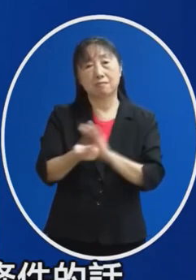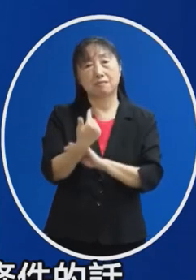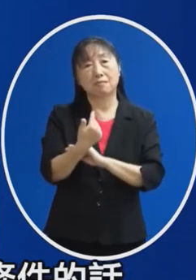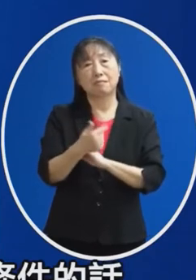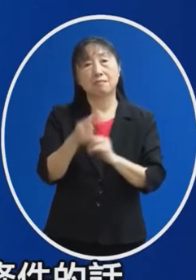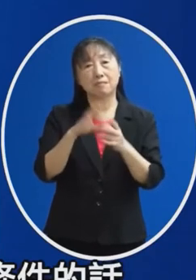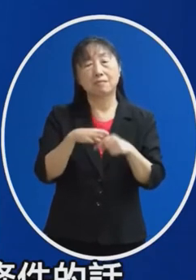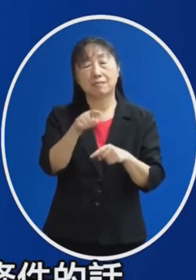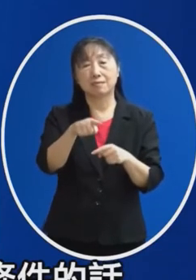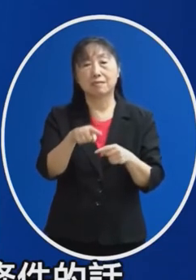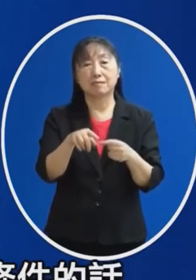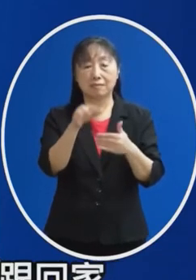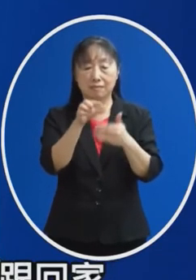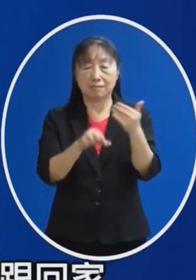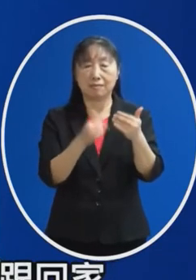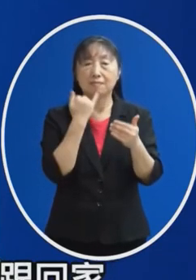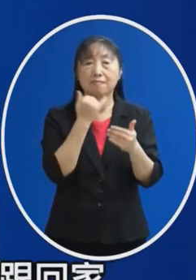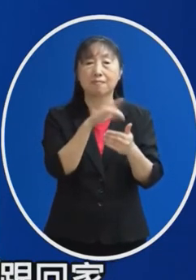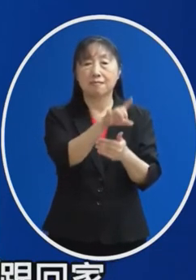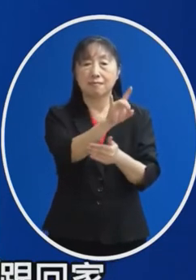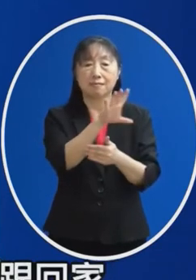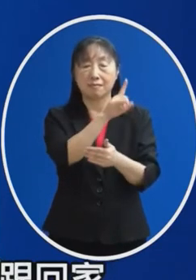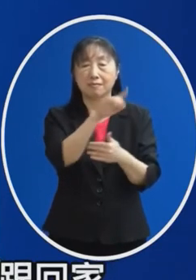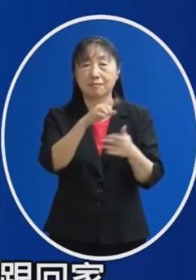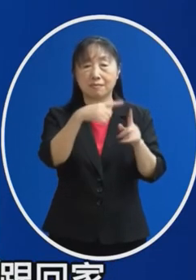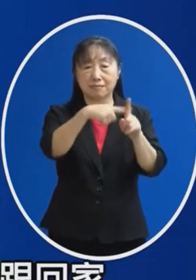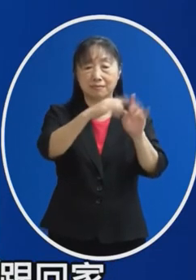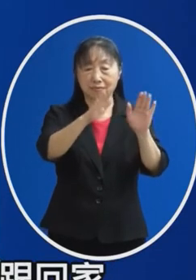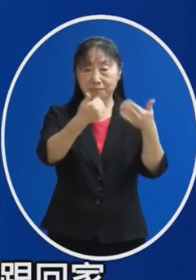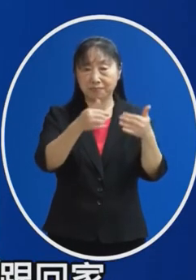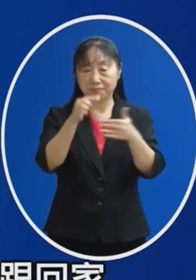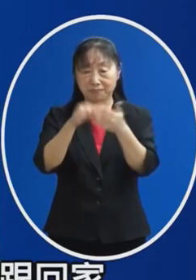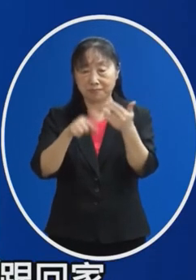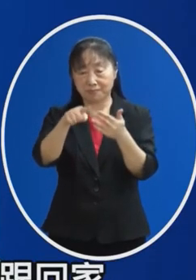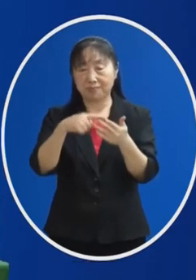让他可以用轻症的解隔条件的话，也可以方便他早一点的这个解隔跟回家。